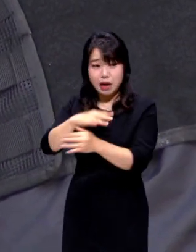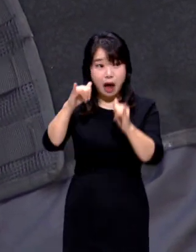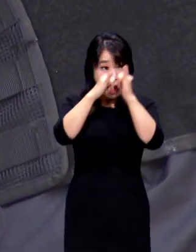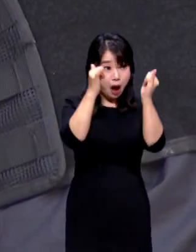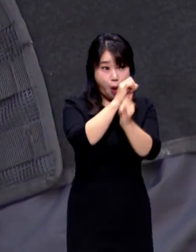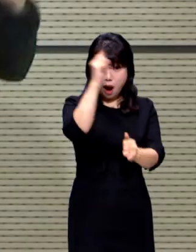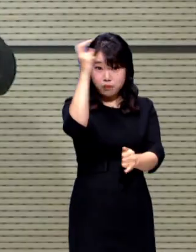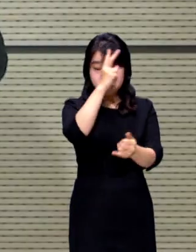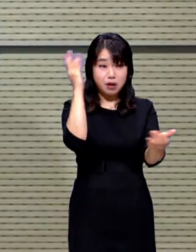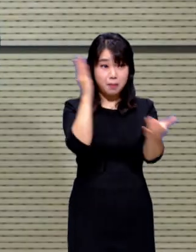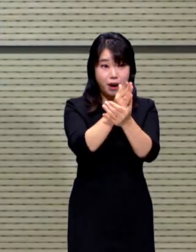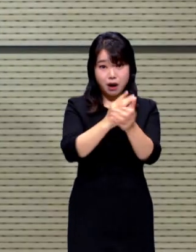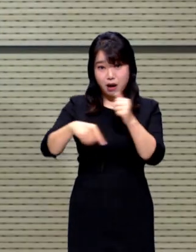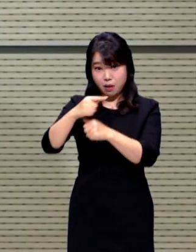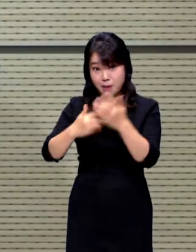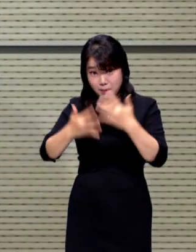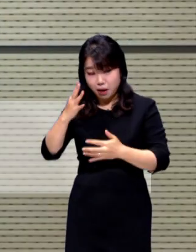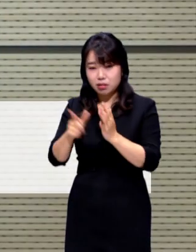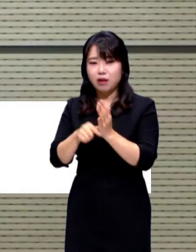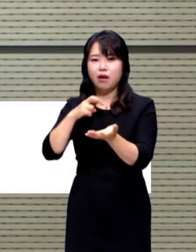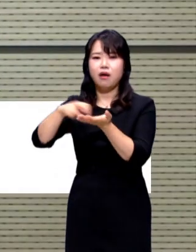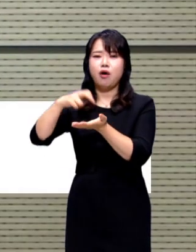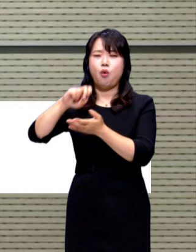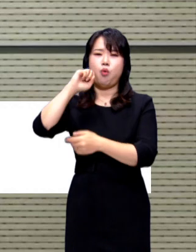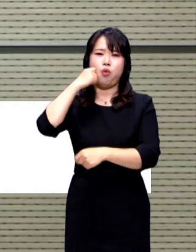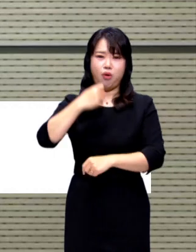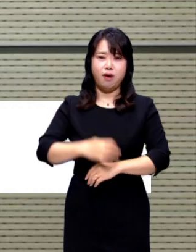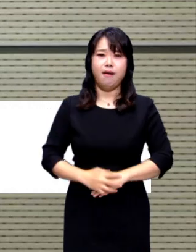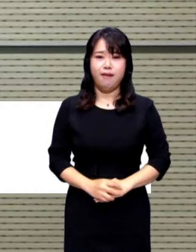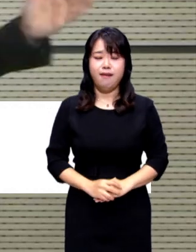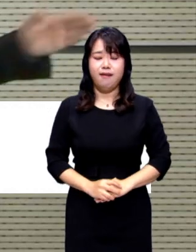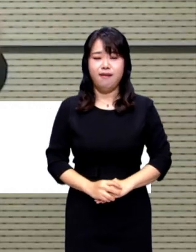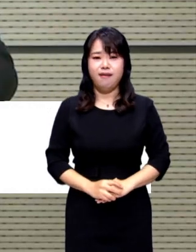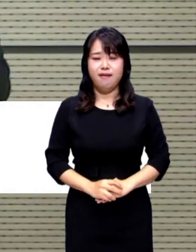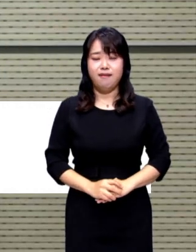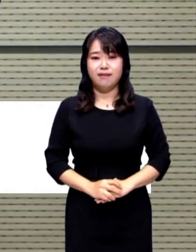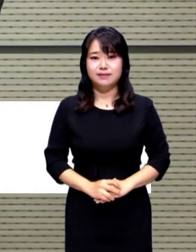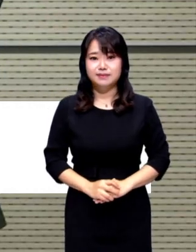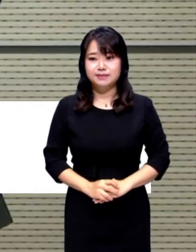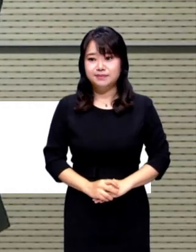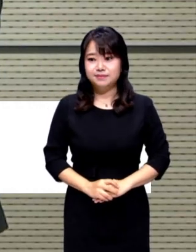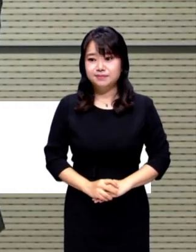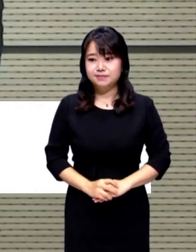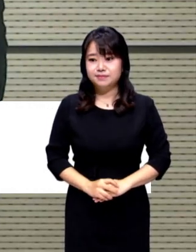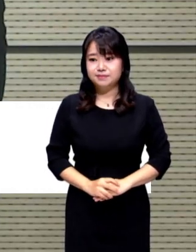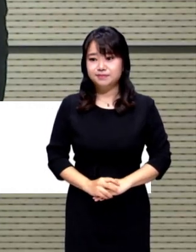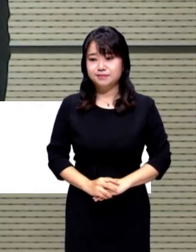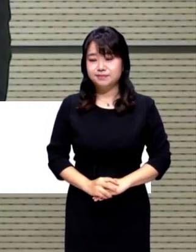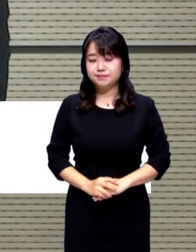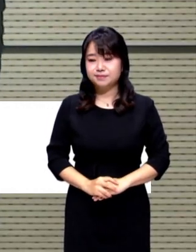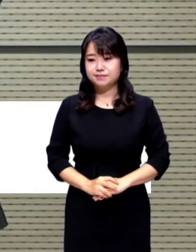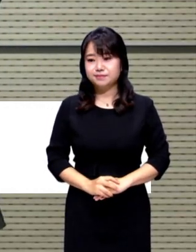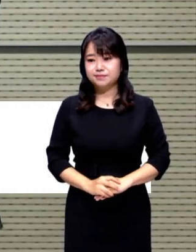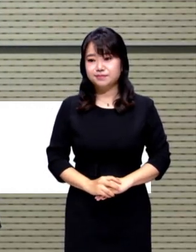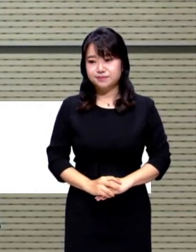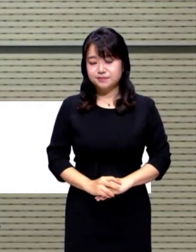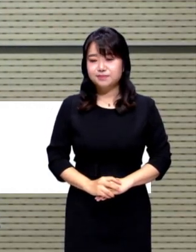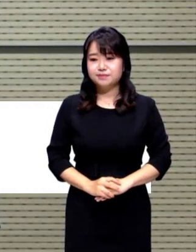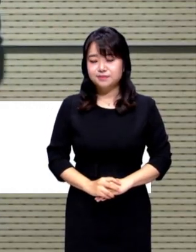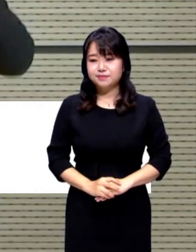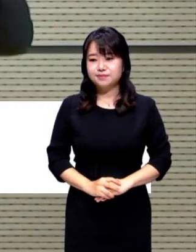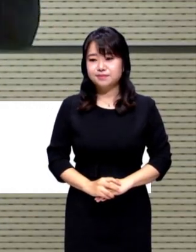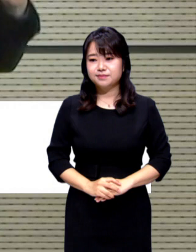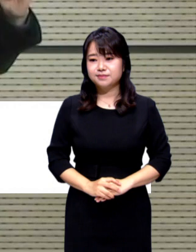토로합니다. 사회재난은 워낙 갑자기 이제 이루어지는 부분이기 때문에 그런 부분들이